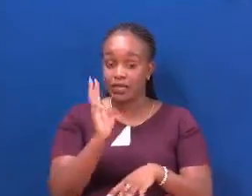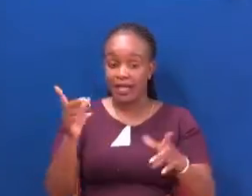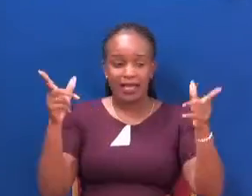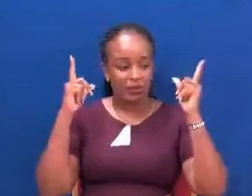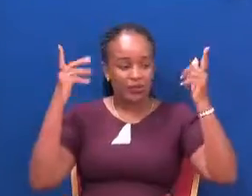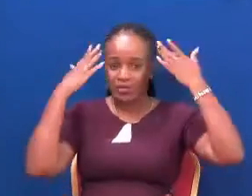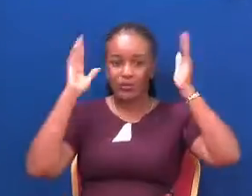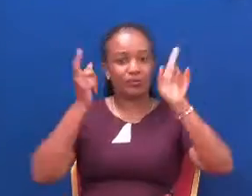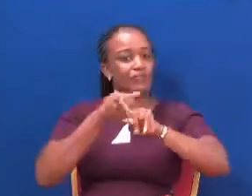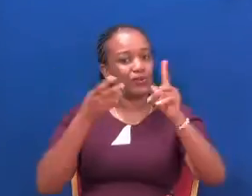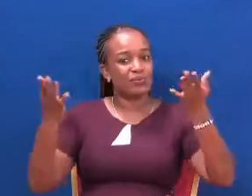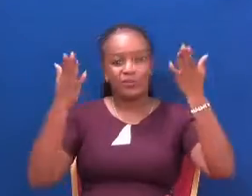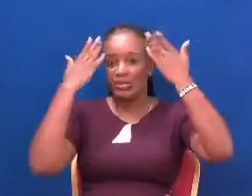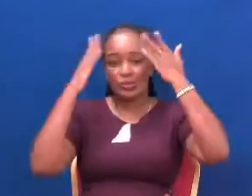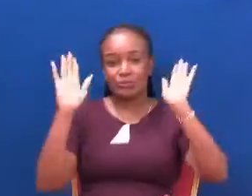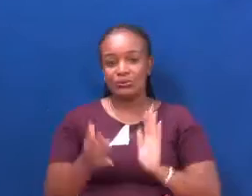wapi?